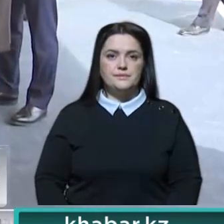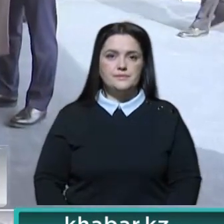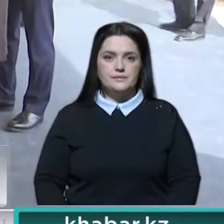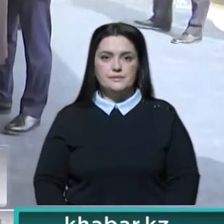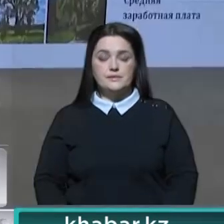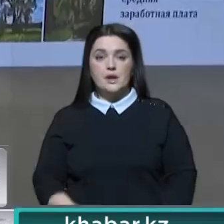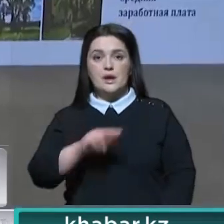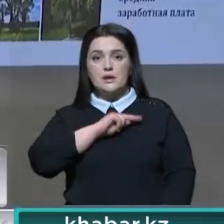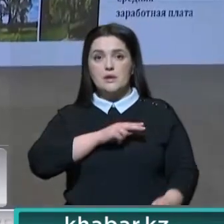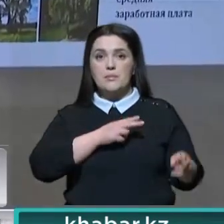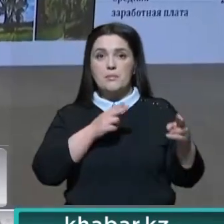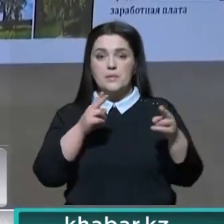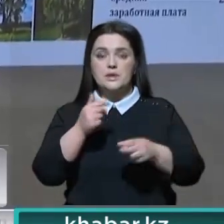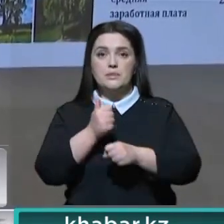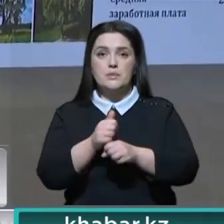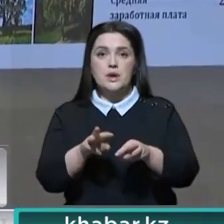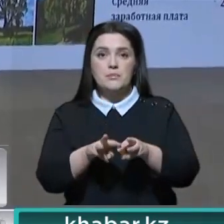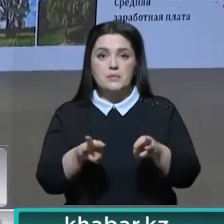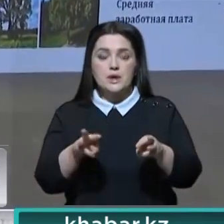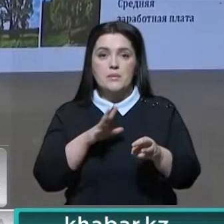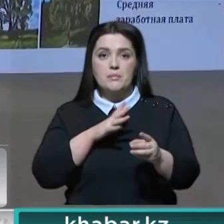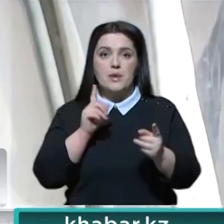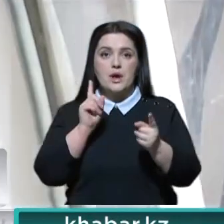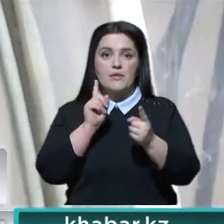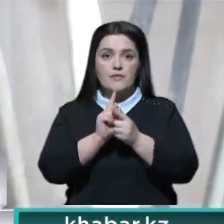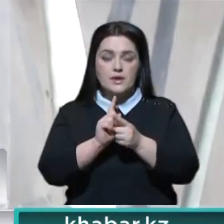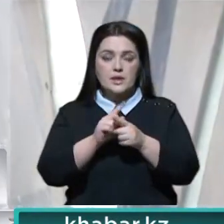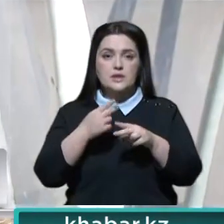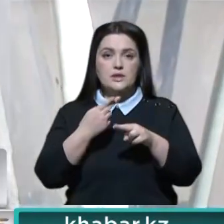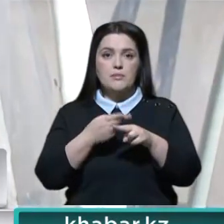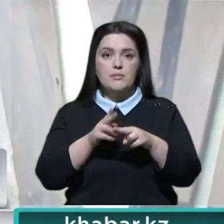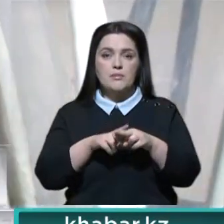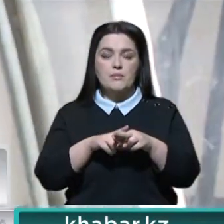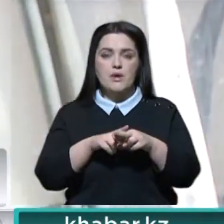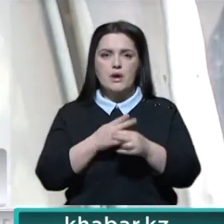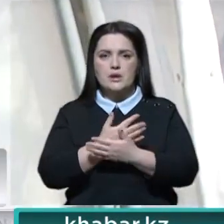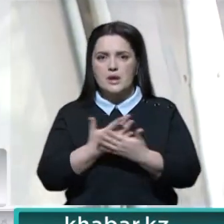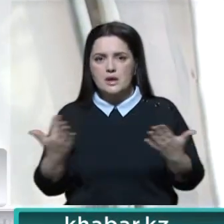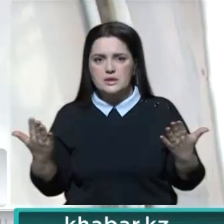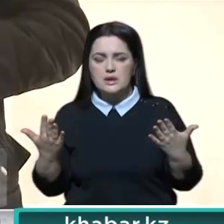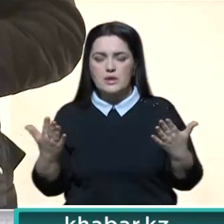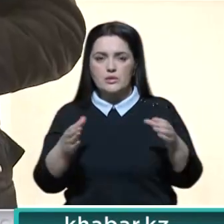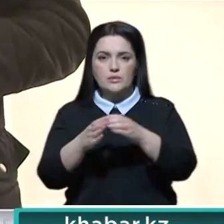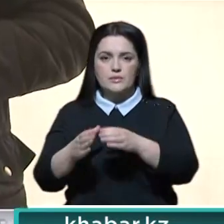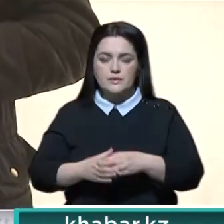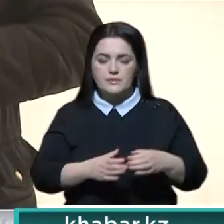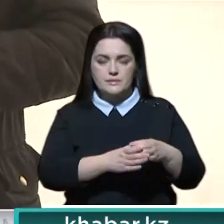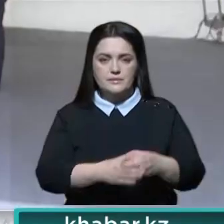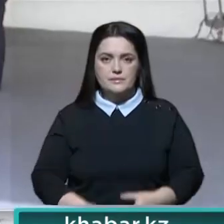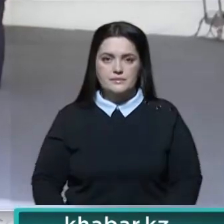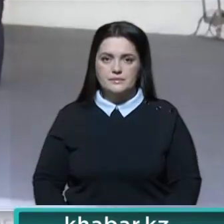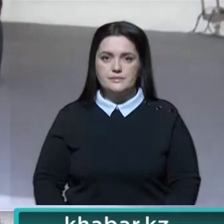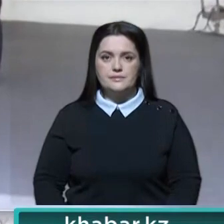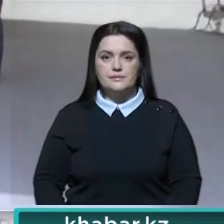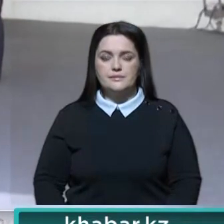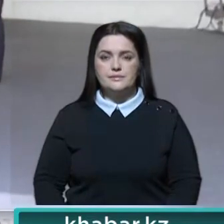своей рабочей поездки премьер-министр также провел встречу с резидентами малых промышленных парков и городской индустриальной зоны. Гафу Али, Мухит Кудыкбаев,